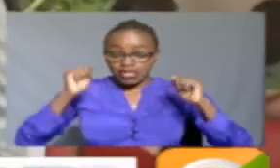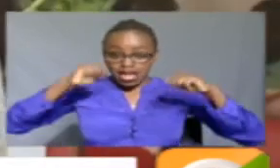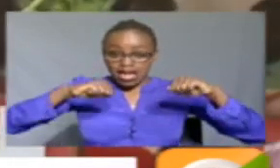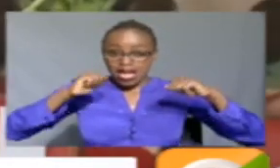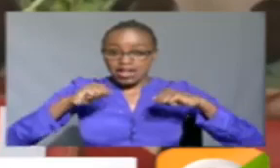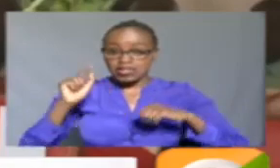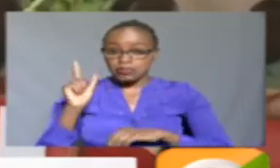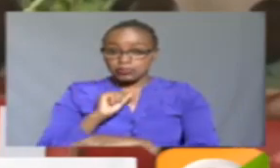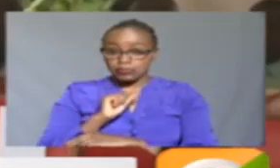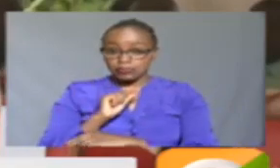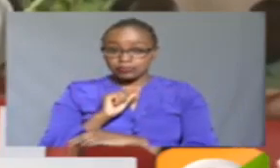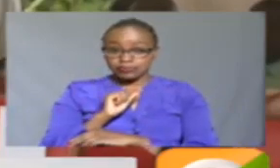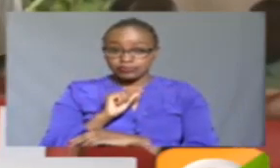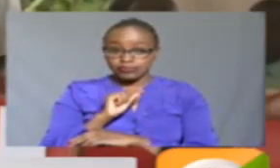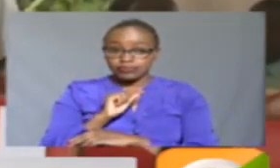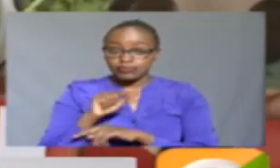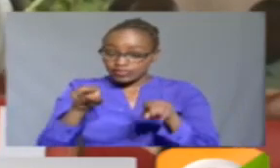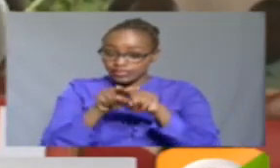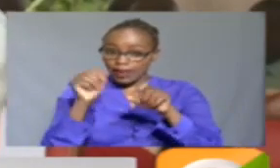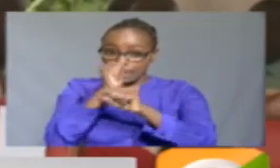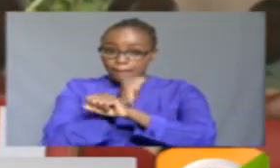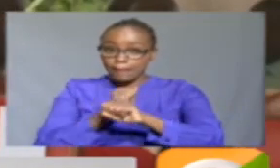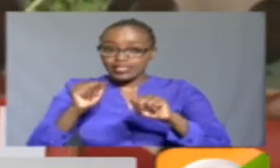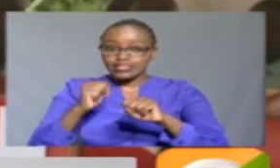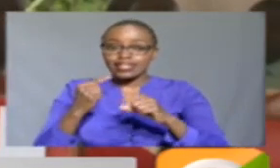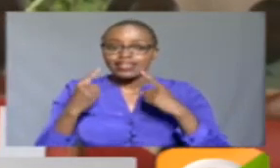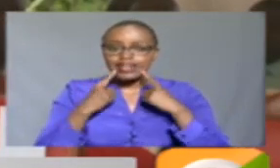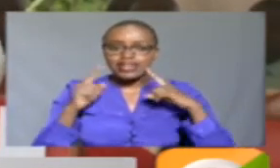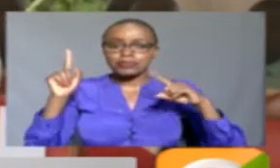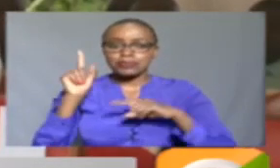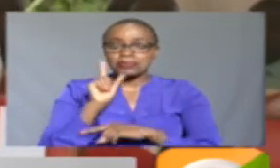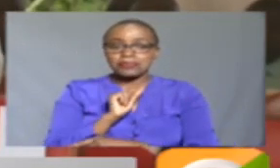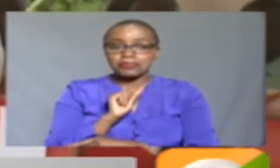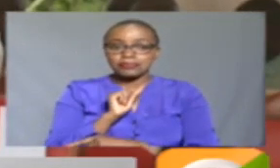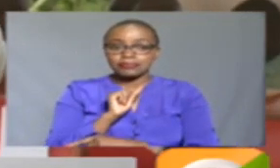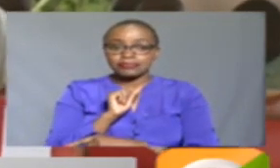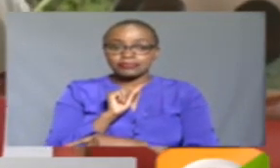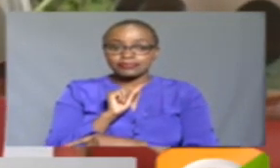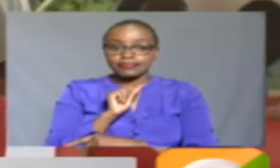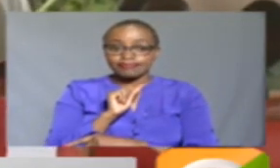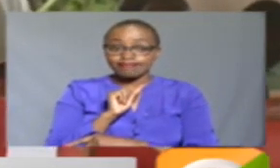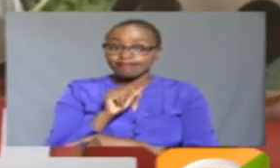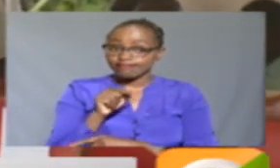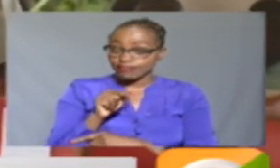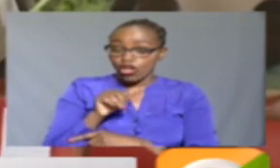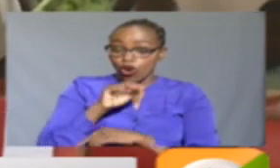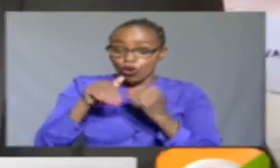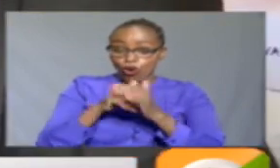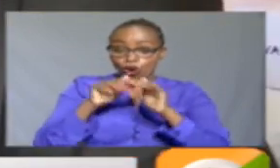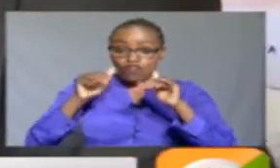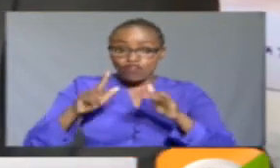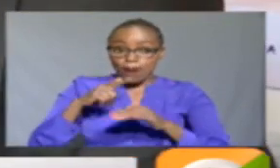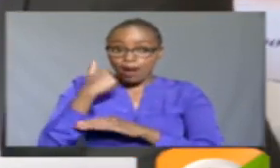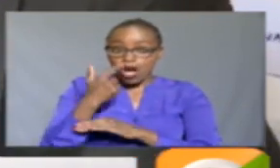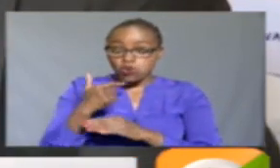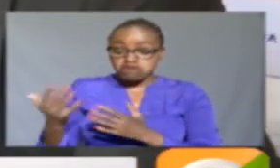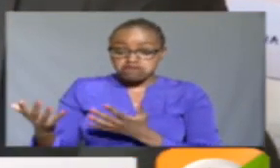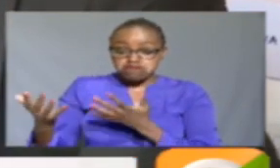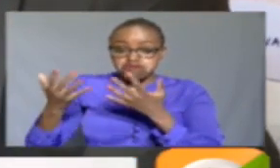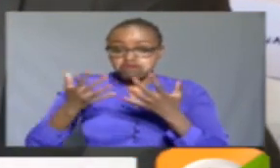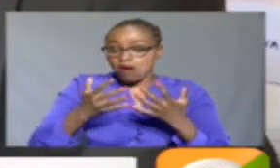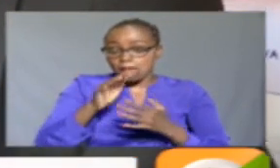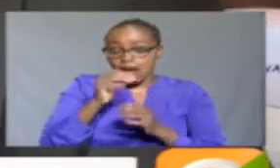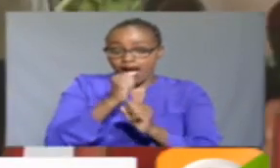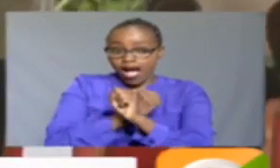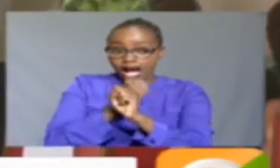tulikubali na Mheshimiwa Rais alitangaza ya kwamba wale wakulima wote waliopeleka